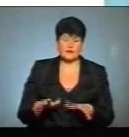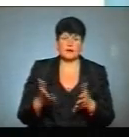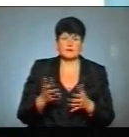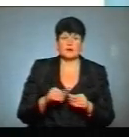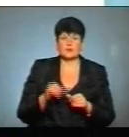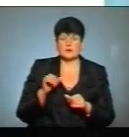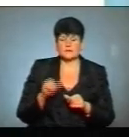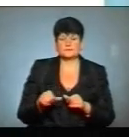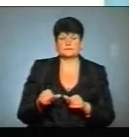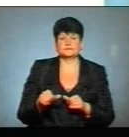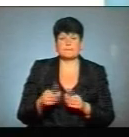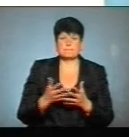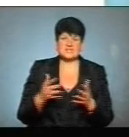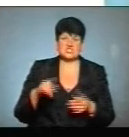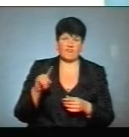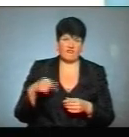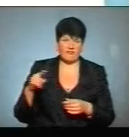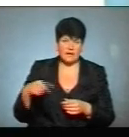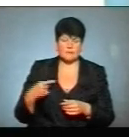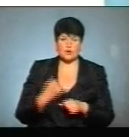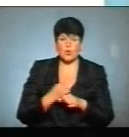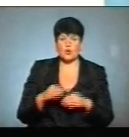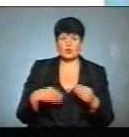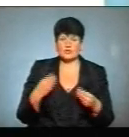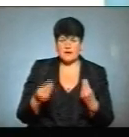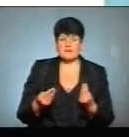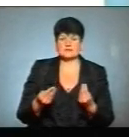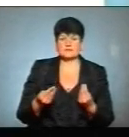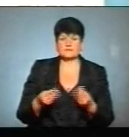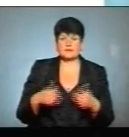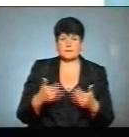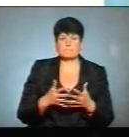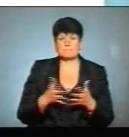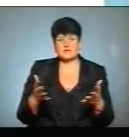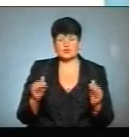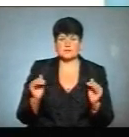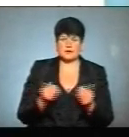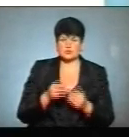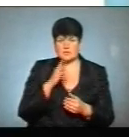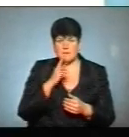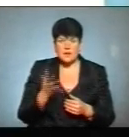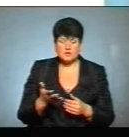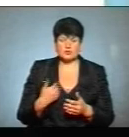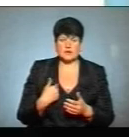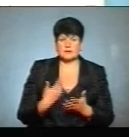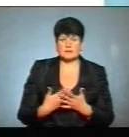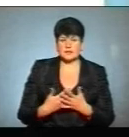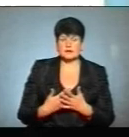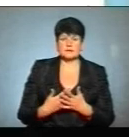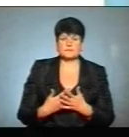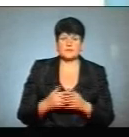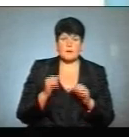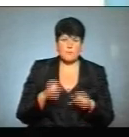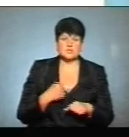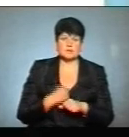деякі, можливо, більші вимоги, і роботодавці ставлять більшу чи меншу заробітну плату. Ну, як, наприклад, може